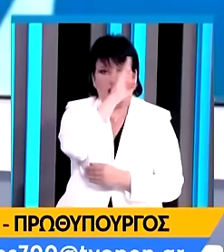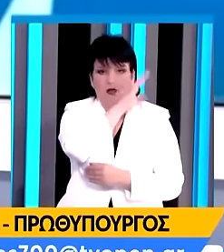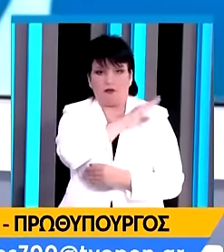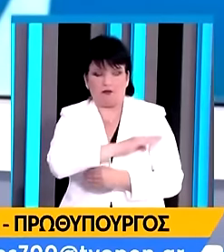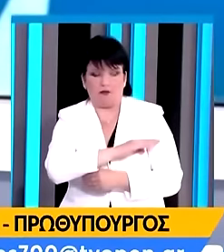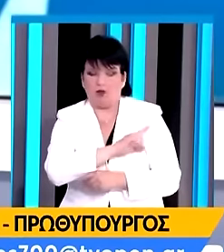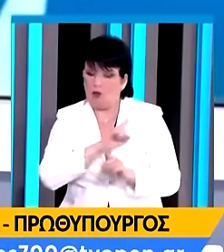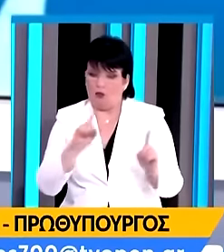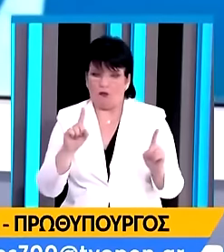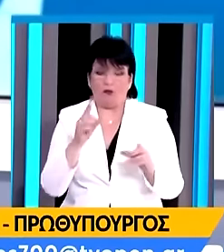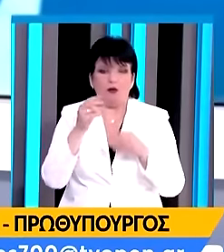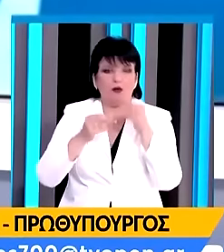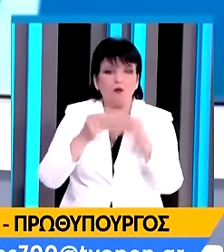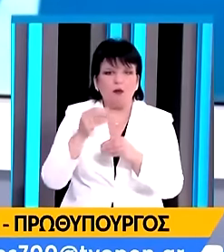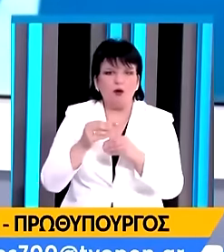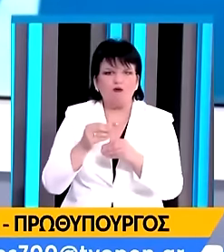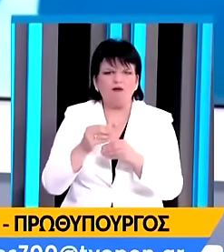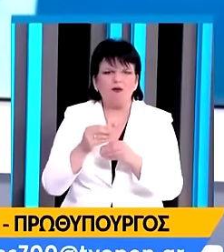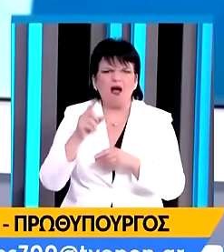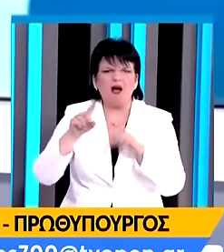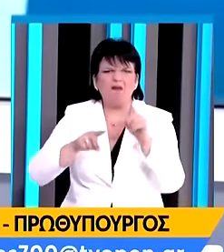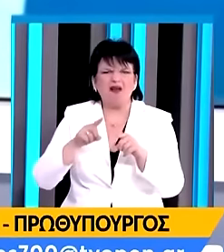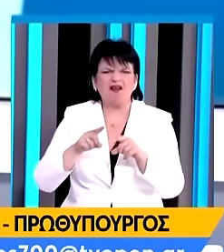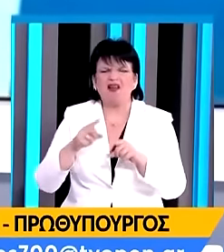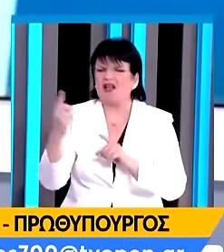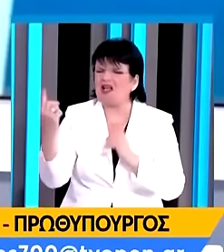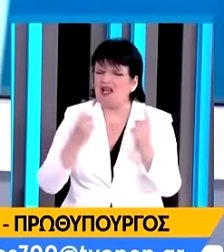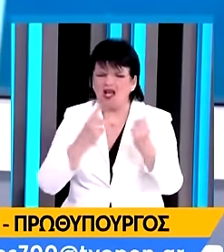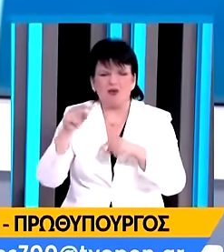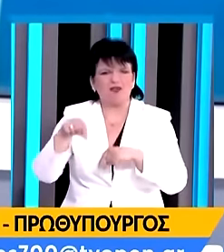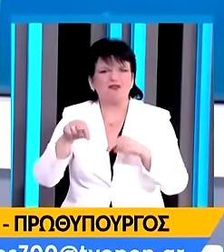πρόβλημα. Αλλά το να έρχονται κάποιοι ακόμα και σήμερα